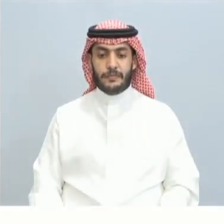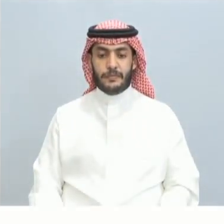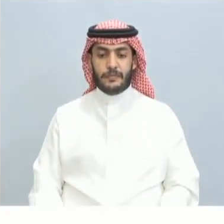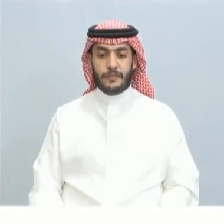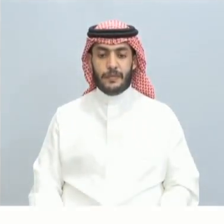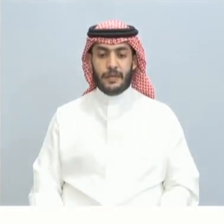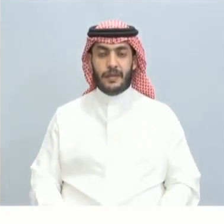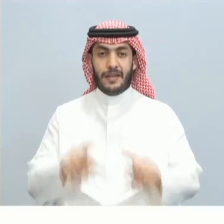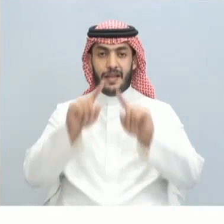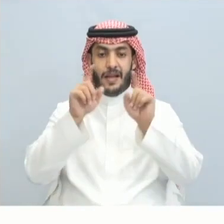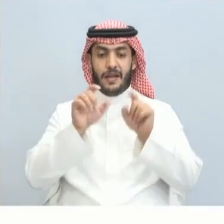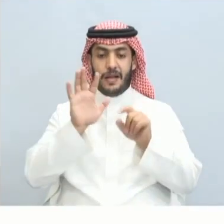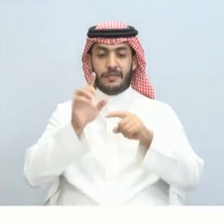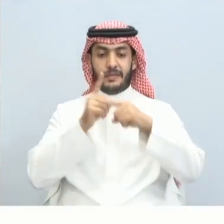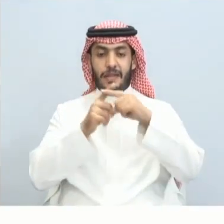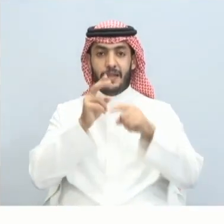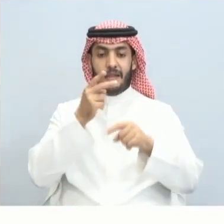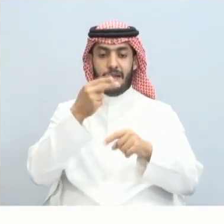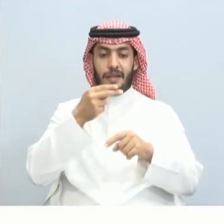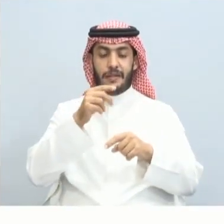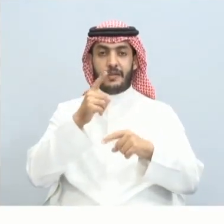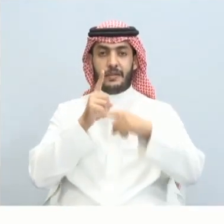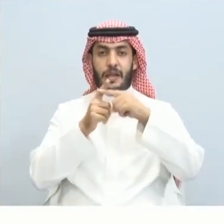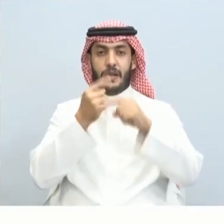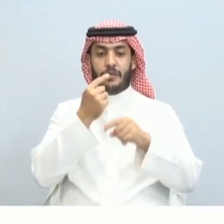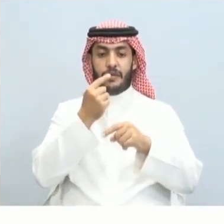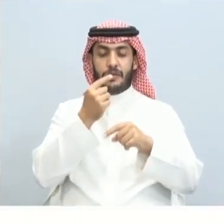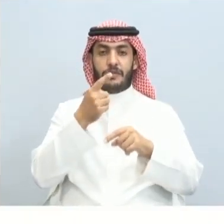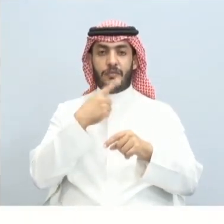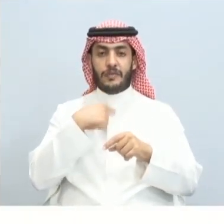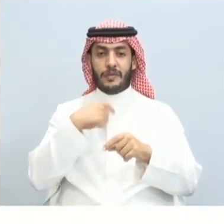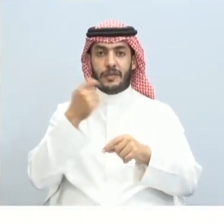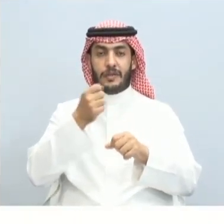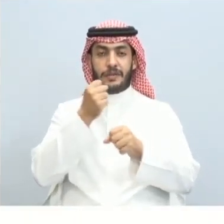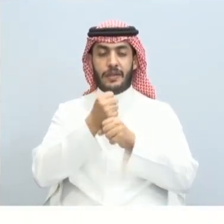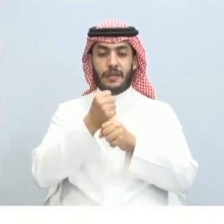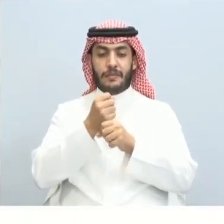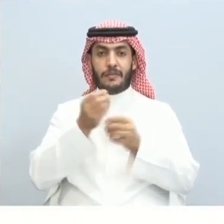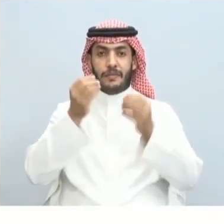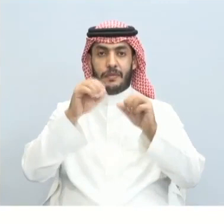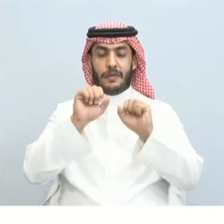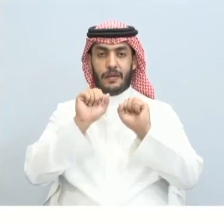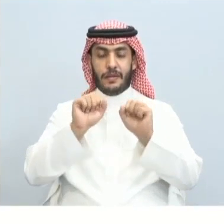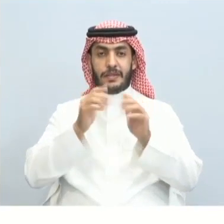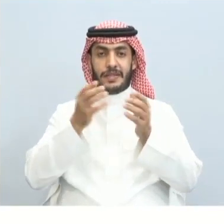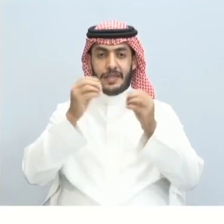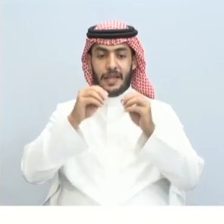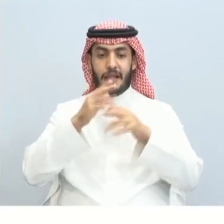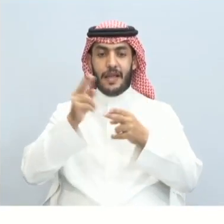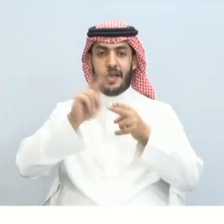خمسه زائد عين ومن ثم زائدا واحد نريد انك تستخدم اكثر او خاصيه او اكثر